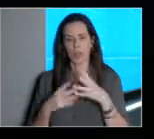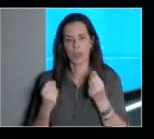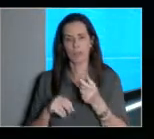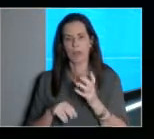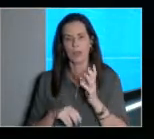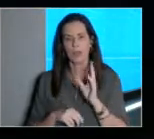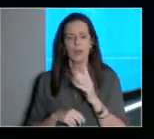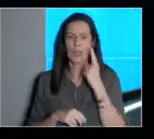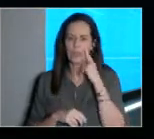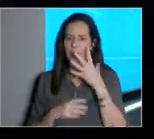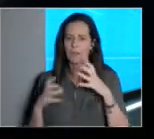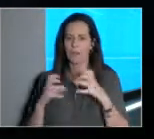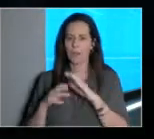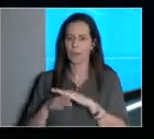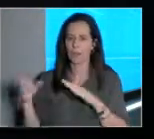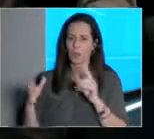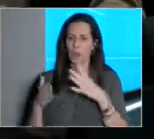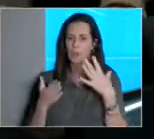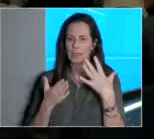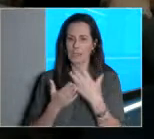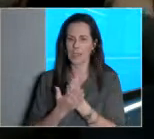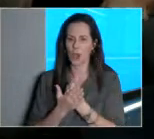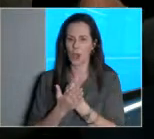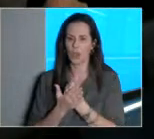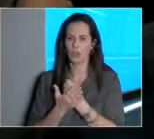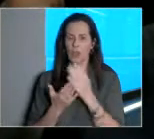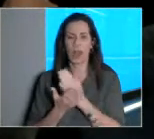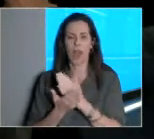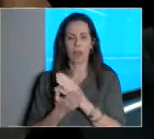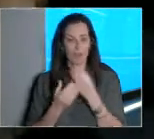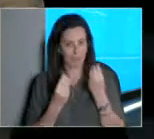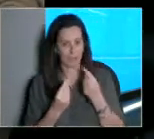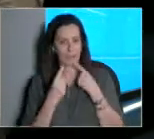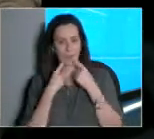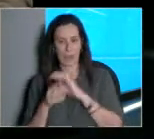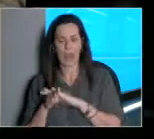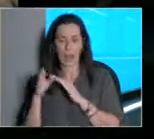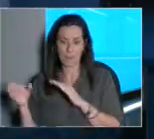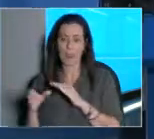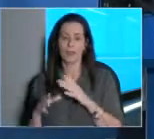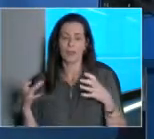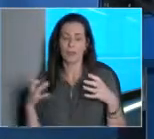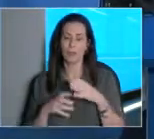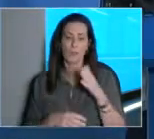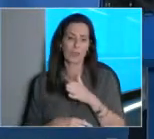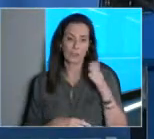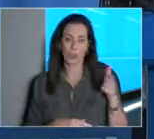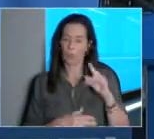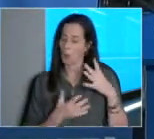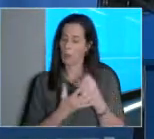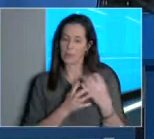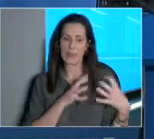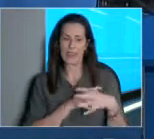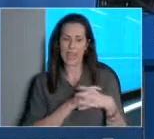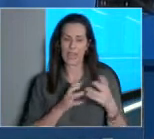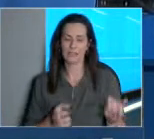זמן. תראה איך מפלגות הימין לא מצליחות להחליט תרף נגיע, כן, והמפלגות שמשמאלנו גם לא מצליחות.